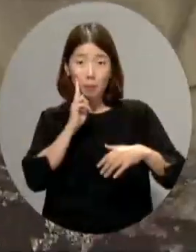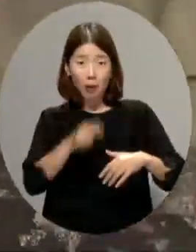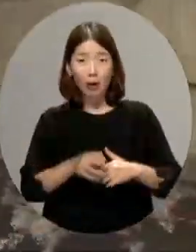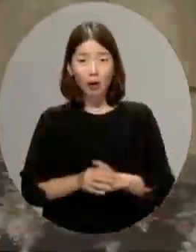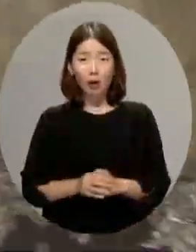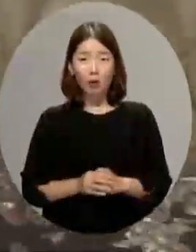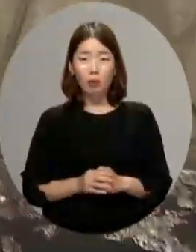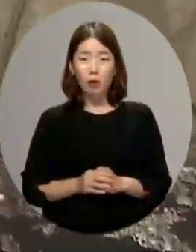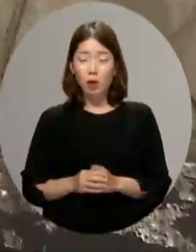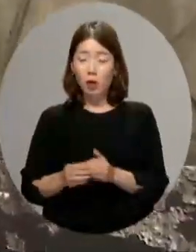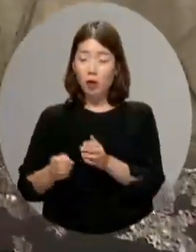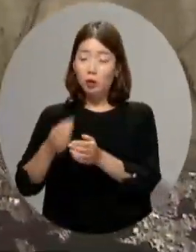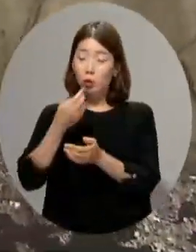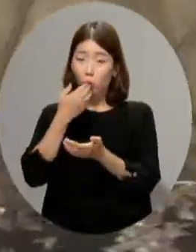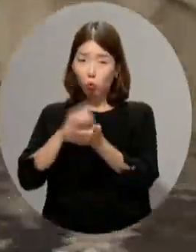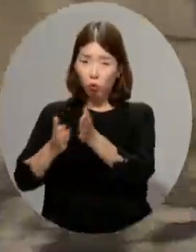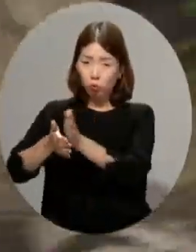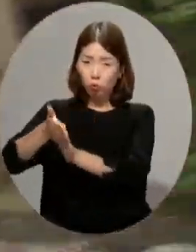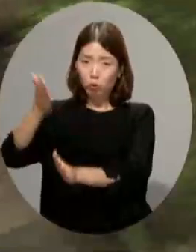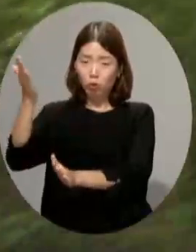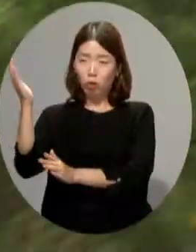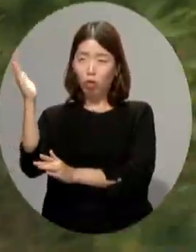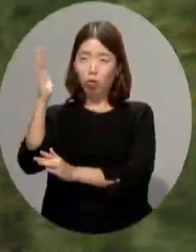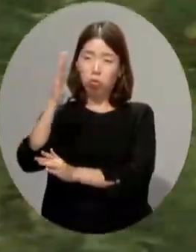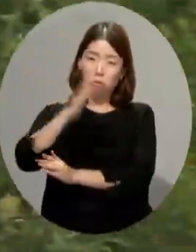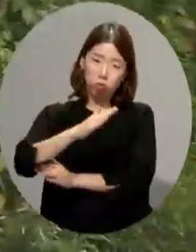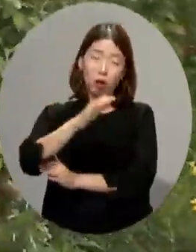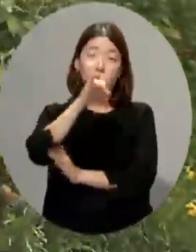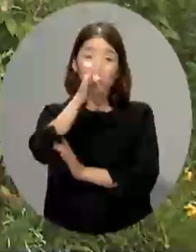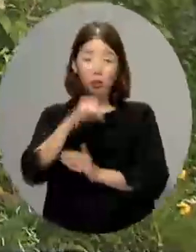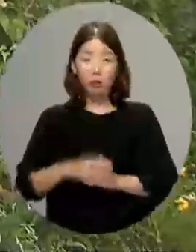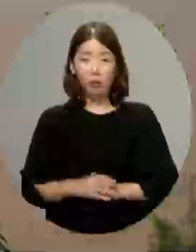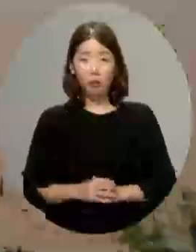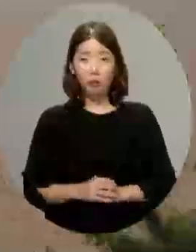있었는데요. 커다란 시멘트 블록들은 이렇게 힘없이 무너져 내렸습니다.